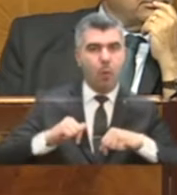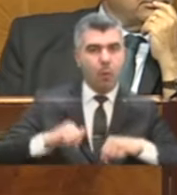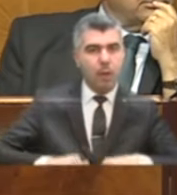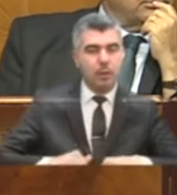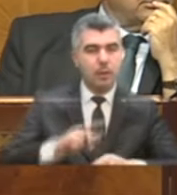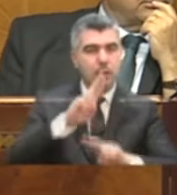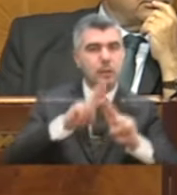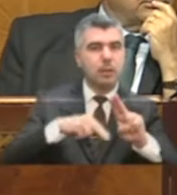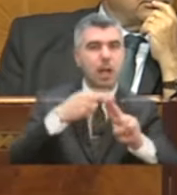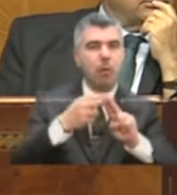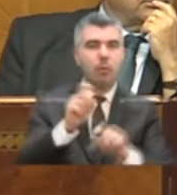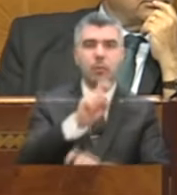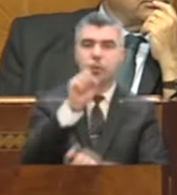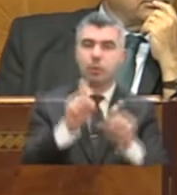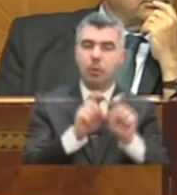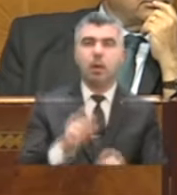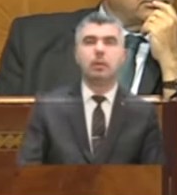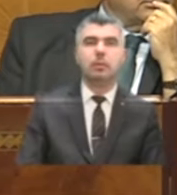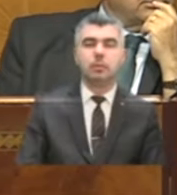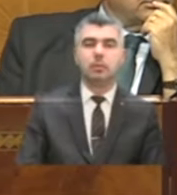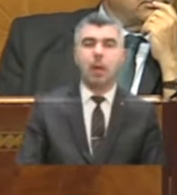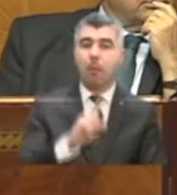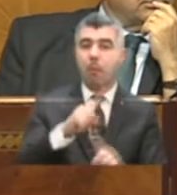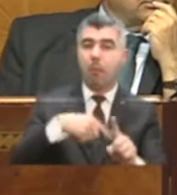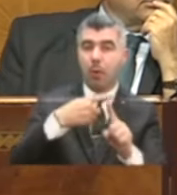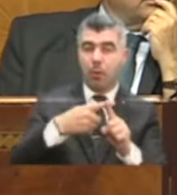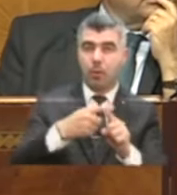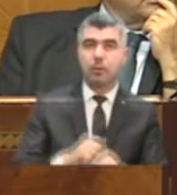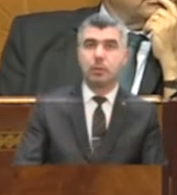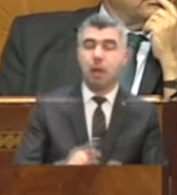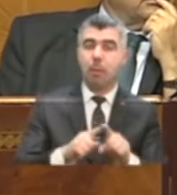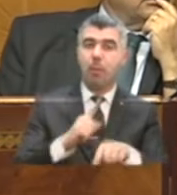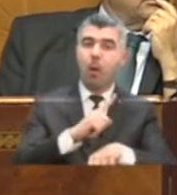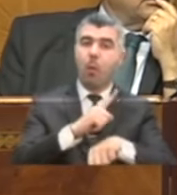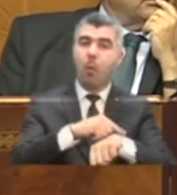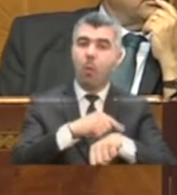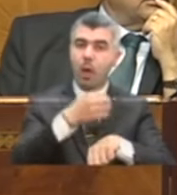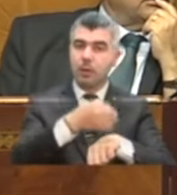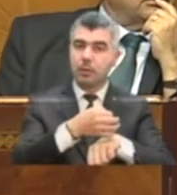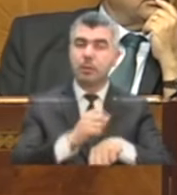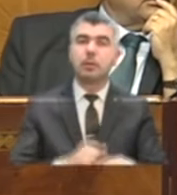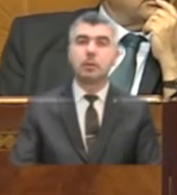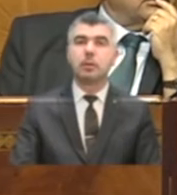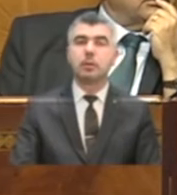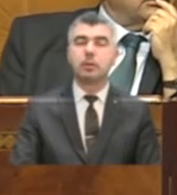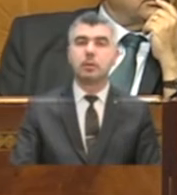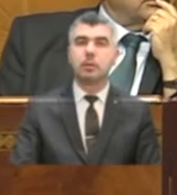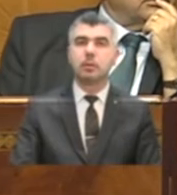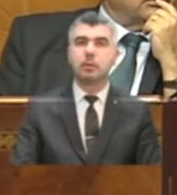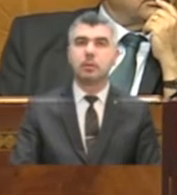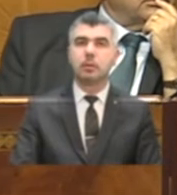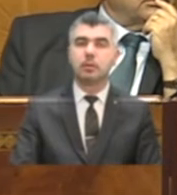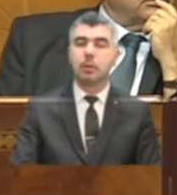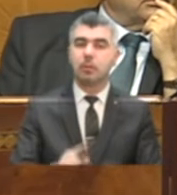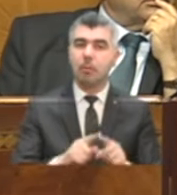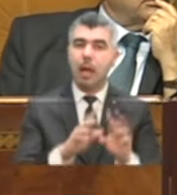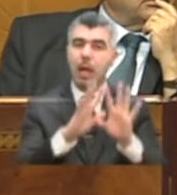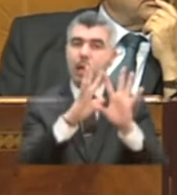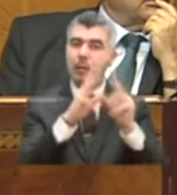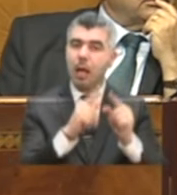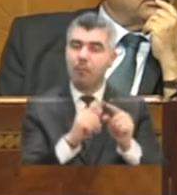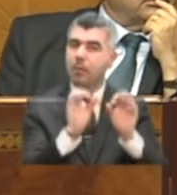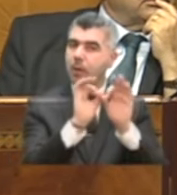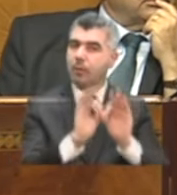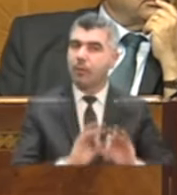وهم يجيبون على اسئله النواب. اكثر من ذلك، توقيت سيد الوزير لم يتم احتسابه لدرجه